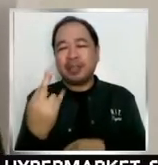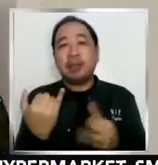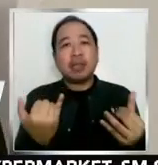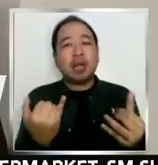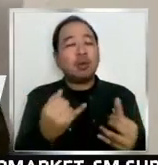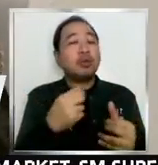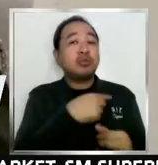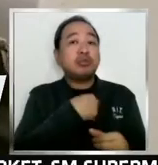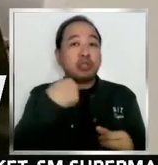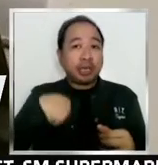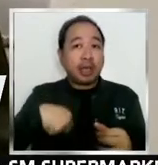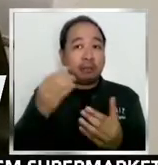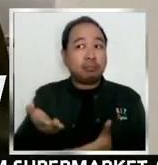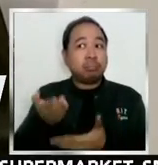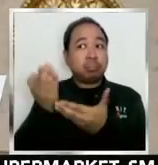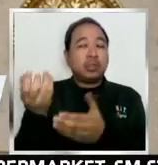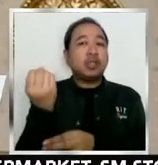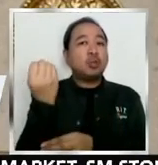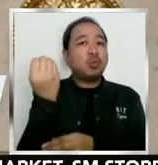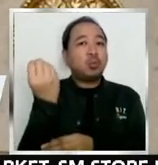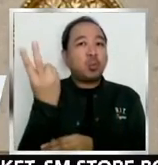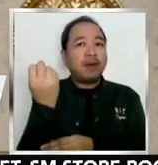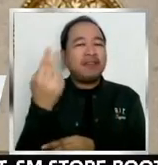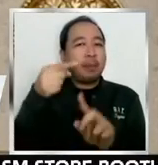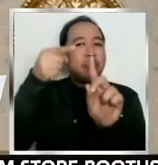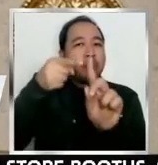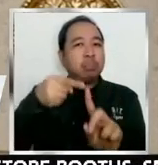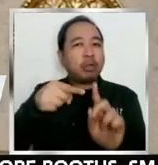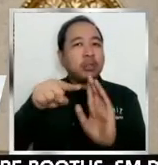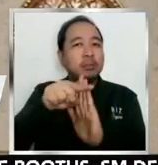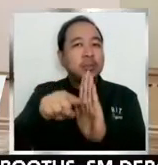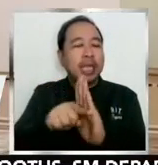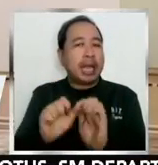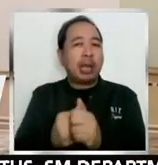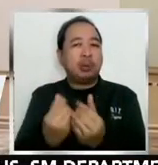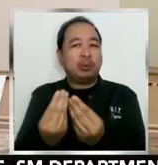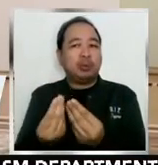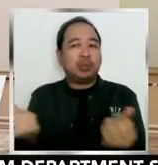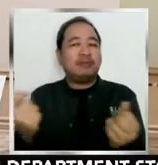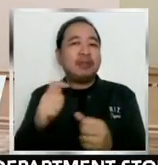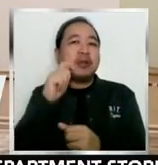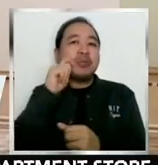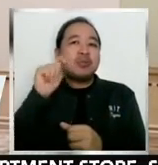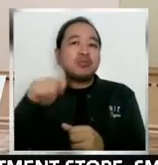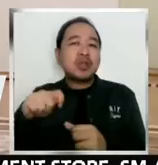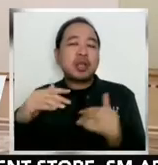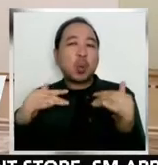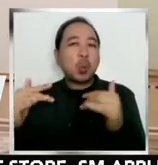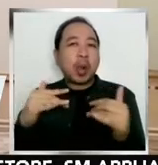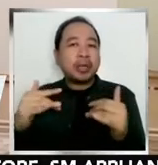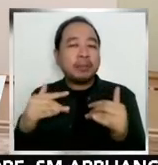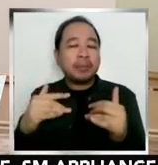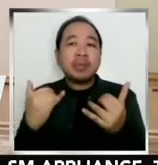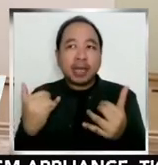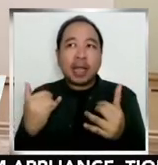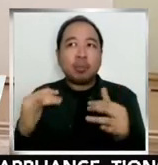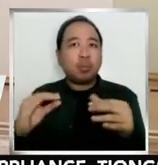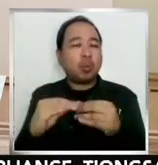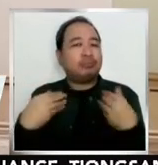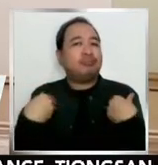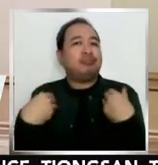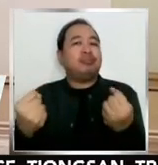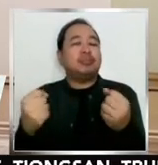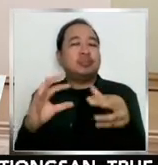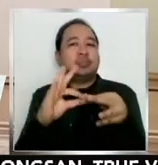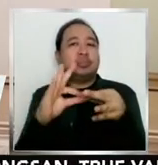sa pagre-resolba ng krisis sa Ukraine, habang pinapalakas din ang pakikipag-ugnay nito sa Moscow. Nirerespeto raw